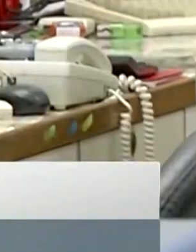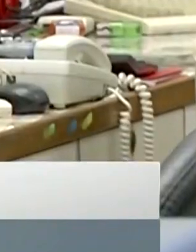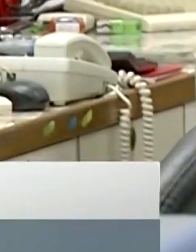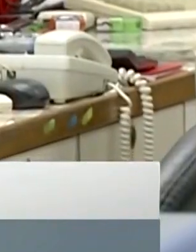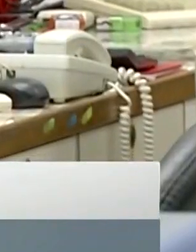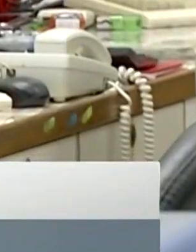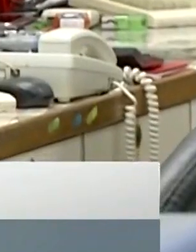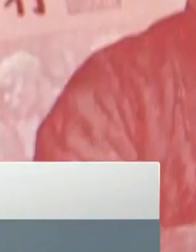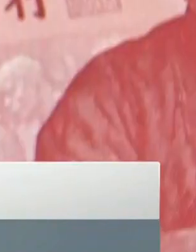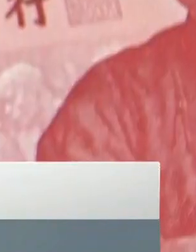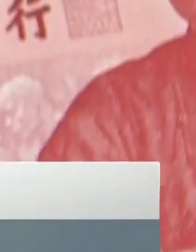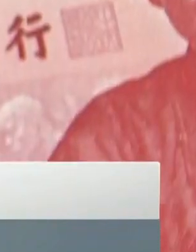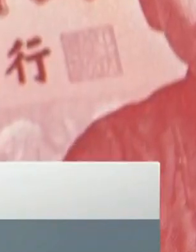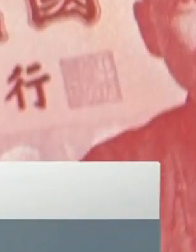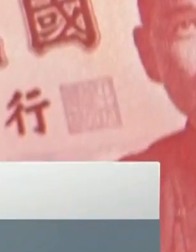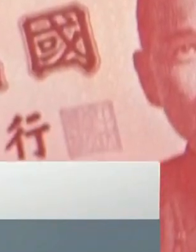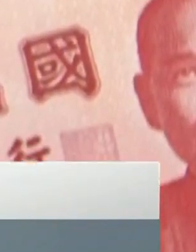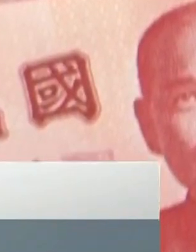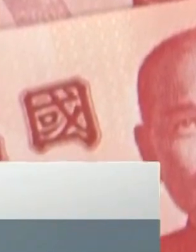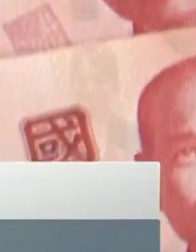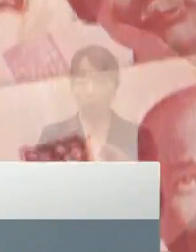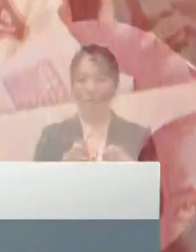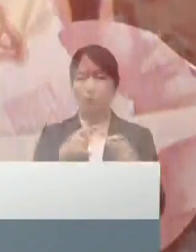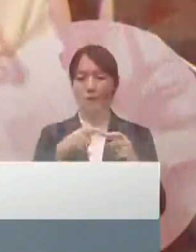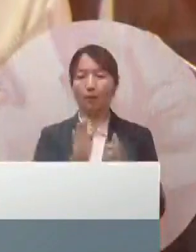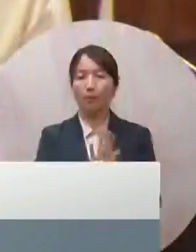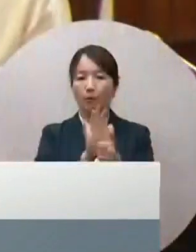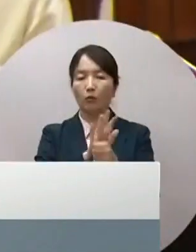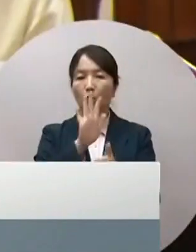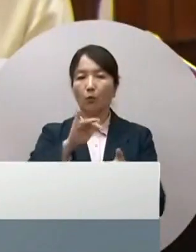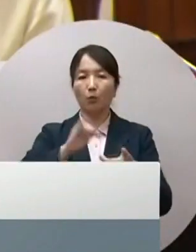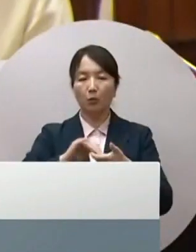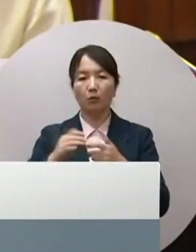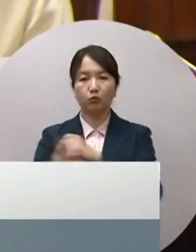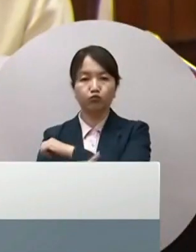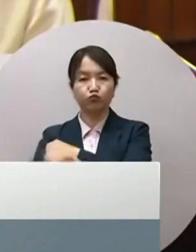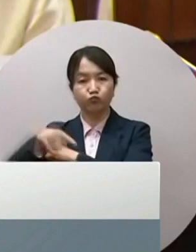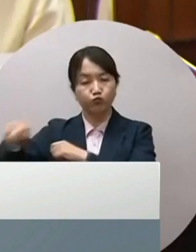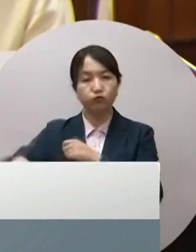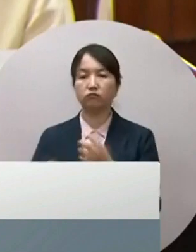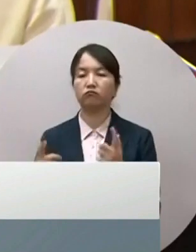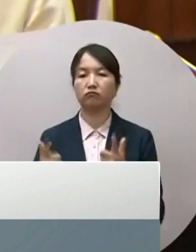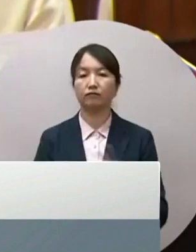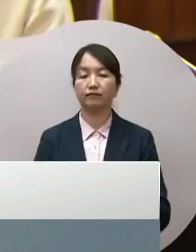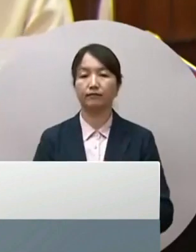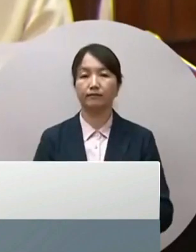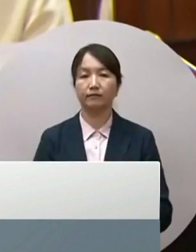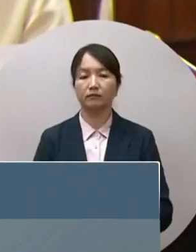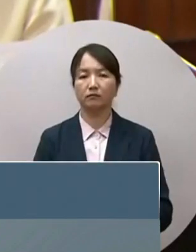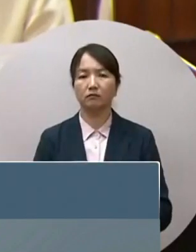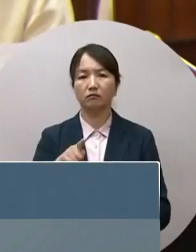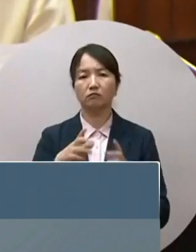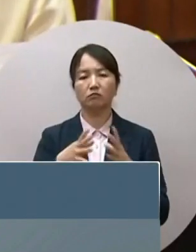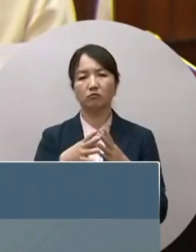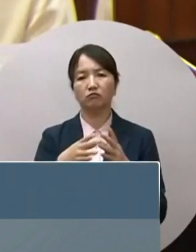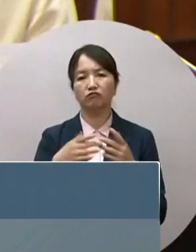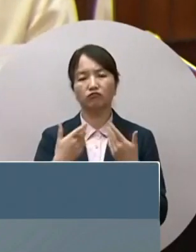在七号抛出每人普发1.5万元的纾困方案，也端上质询台，希望相关部会参考。 请不要